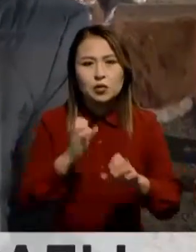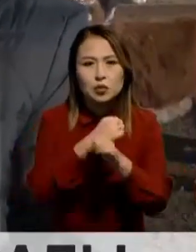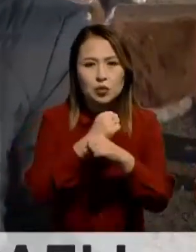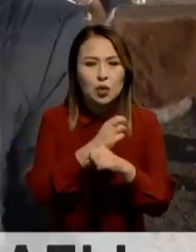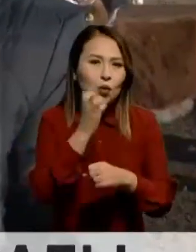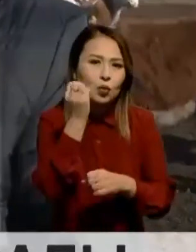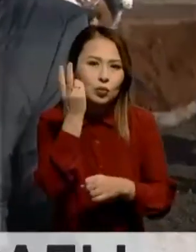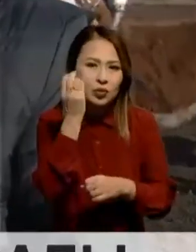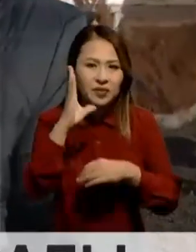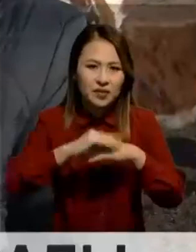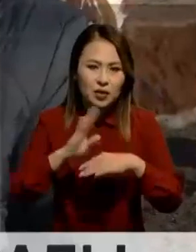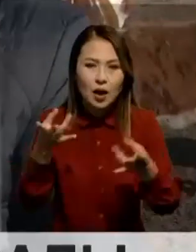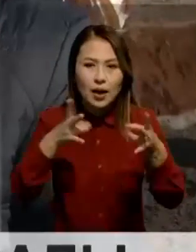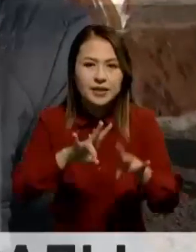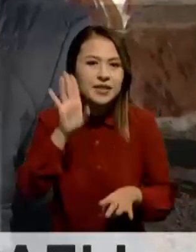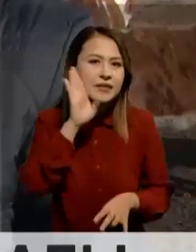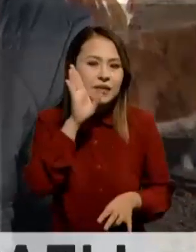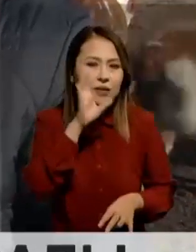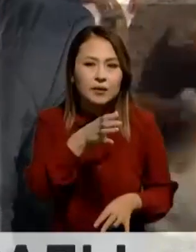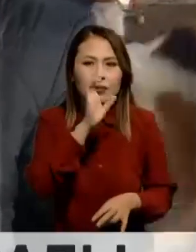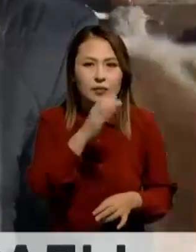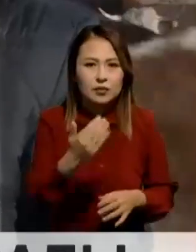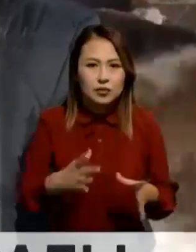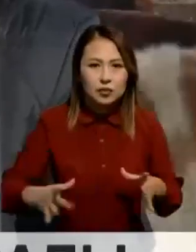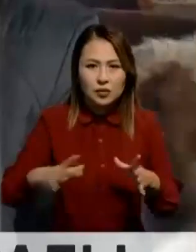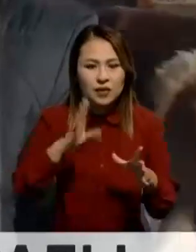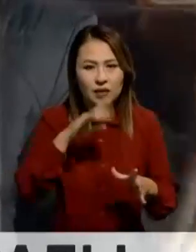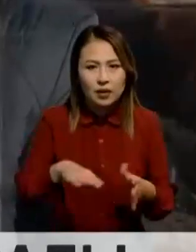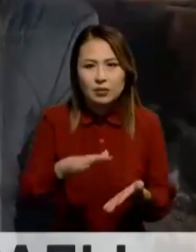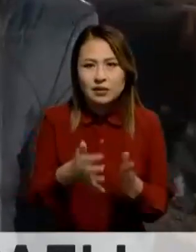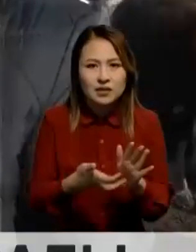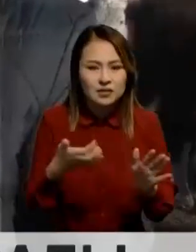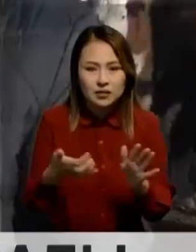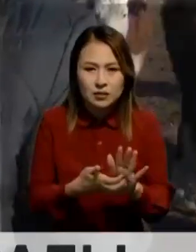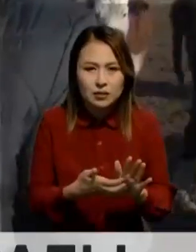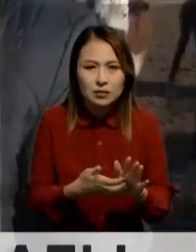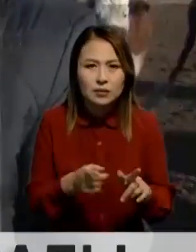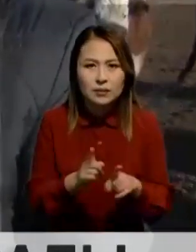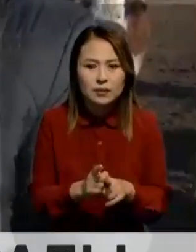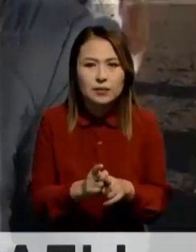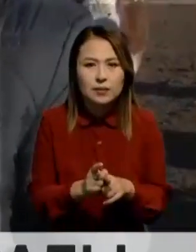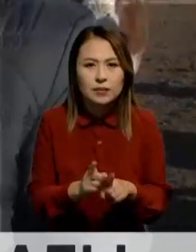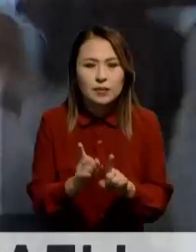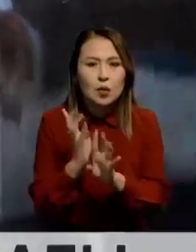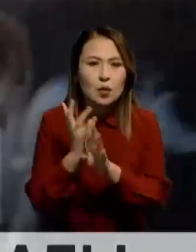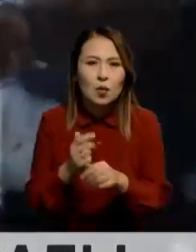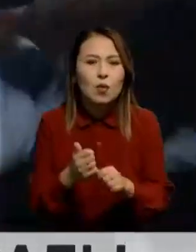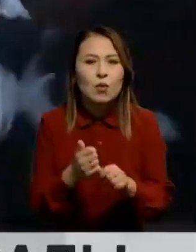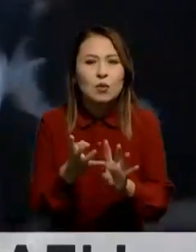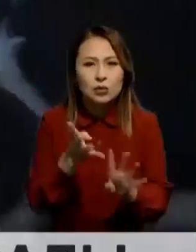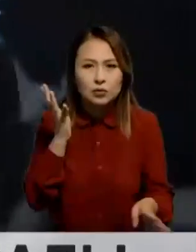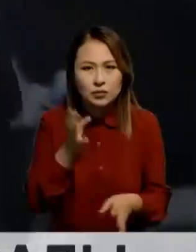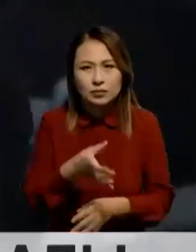кейін кешке қалған суды ғана ішеді. Айтқандай, бұл құдықтардың бәрінде де су жеткіліксіз. Şamas kelgençe mal retimen kizegimen jet.